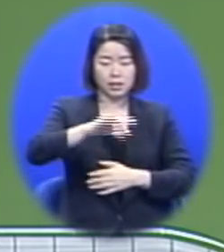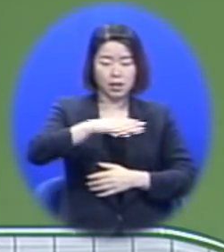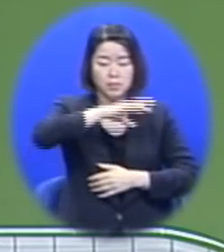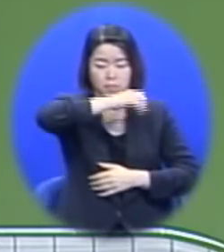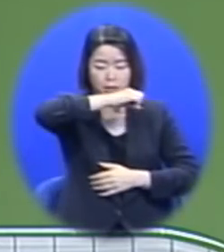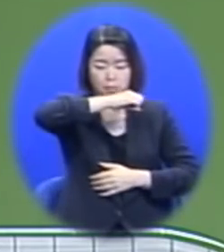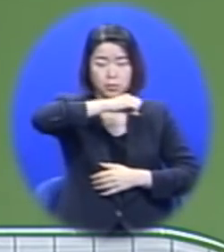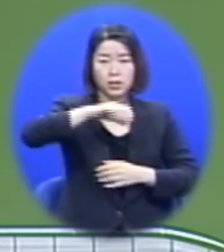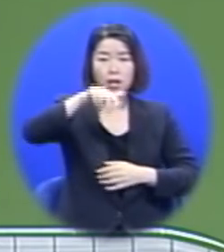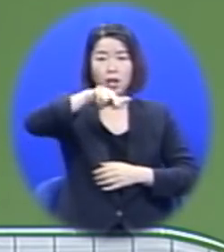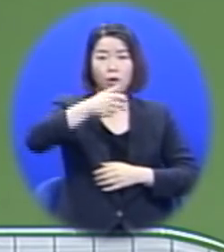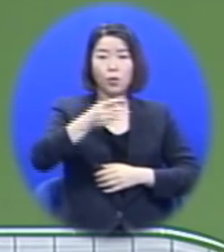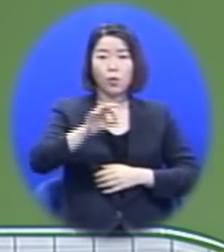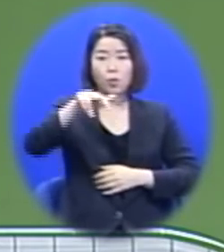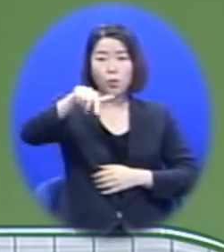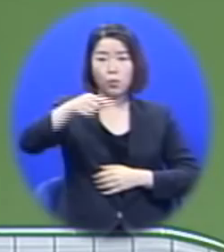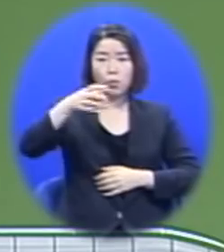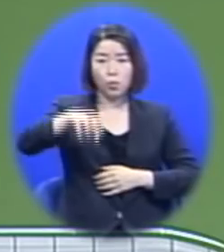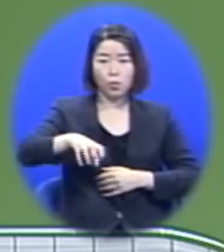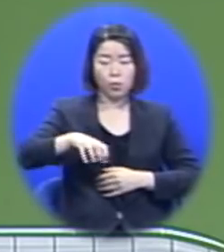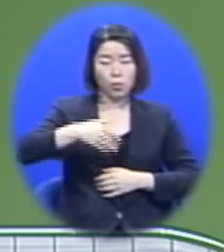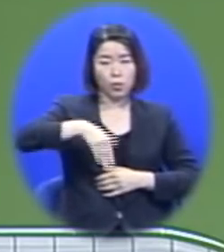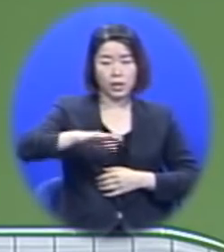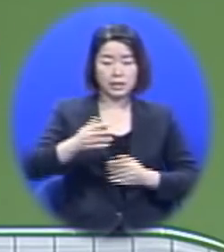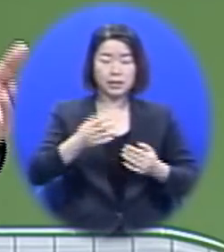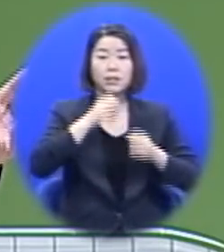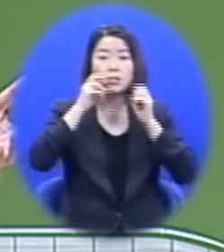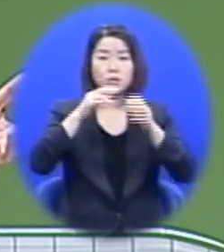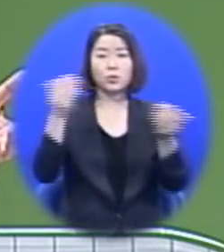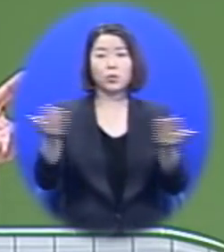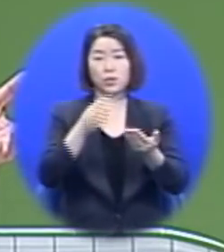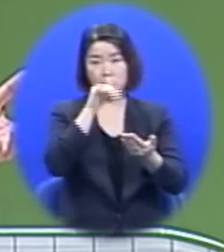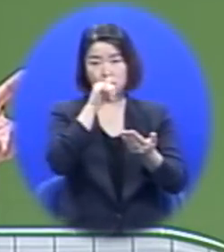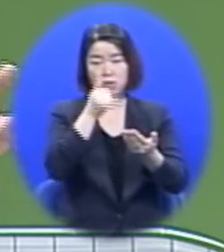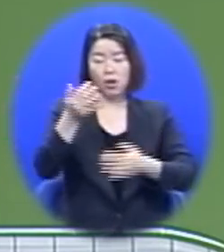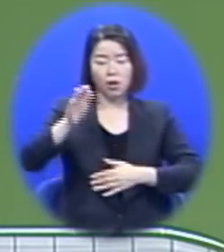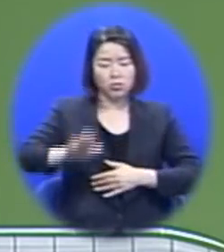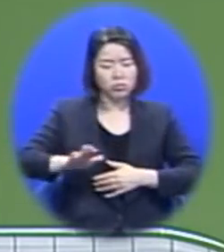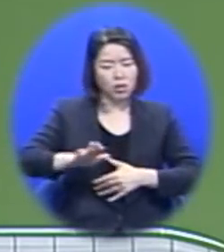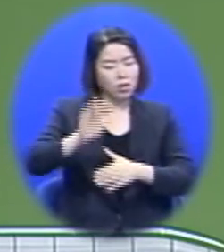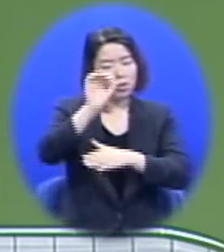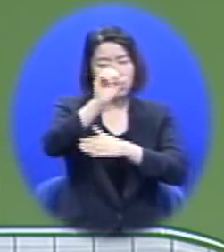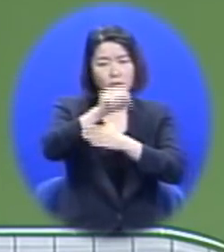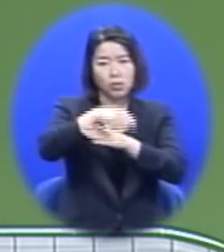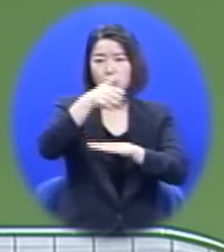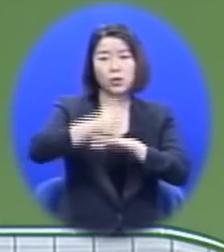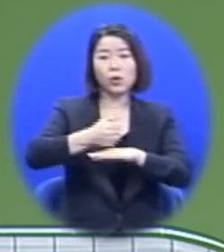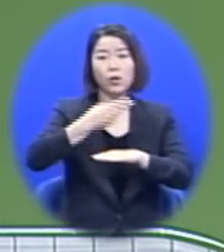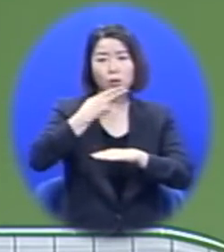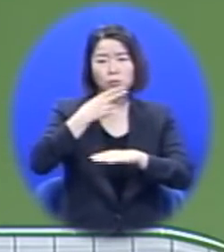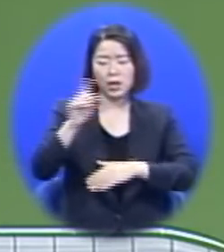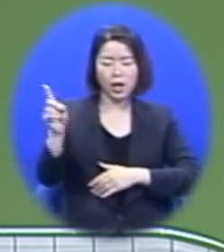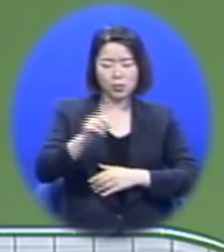사역을 했습니다. 그런데 사역에 열매가 없어요. 아무리 열심히 사역을